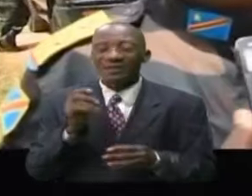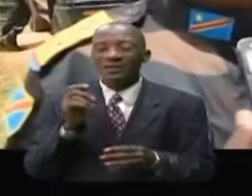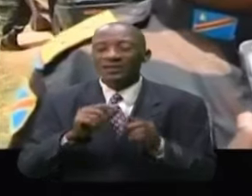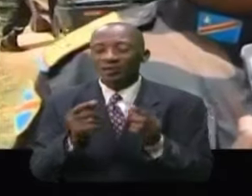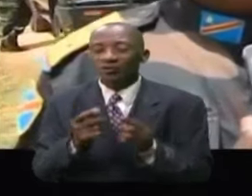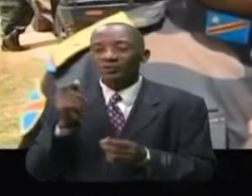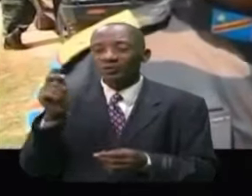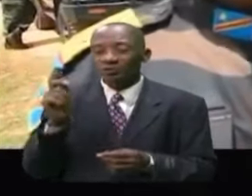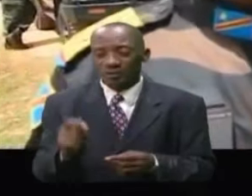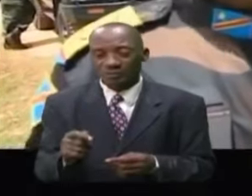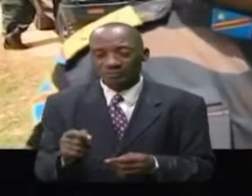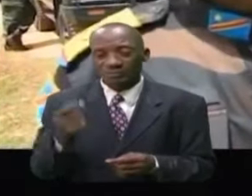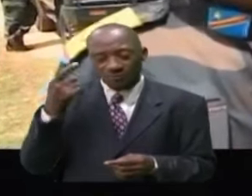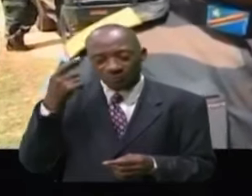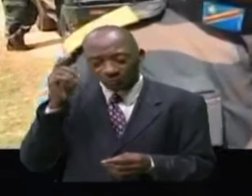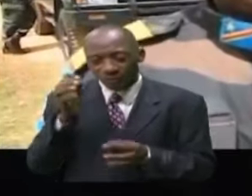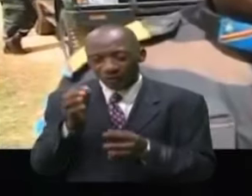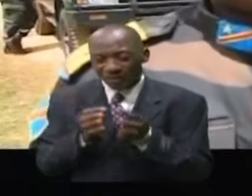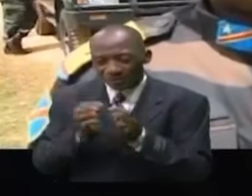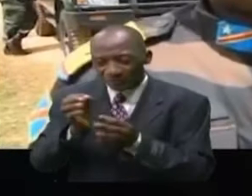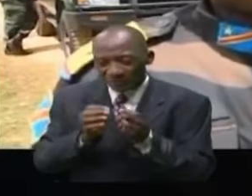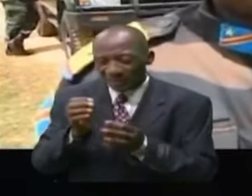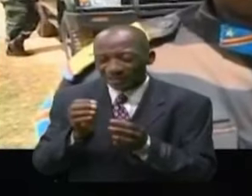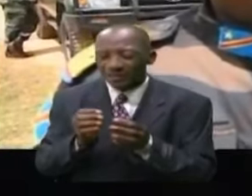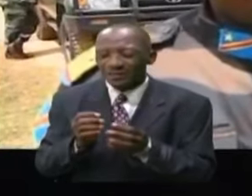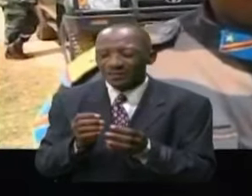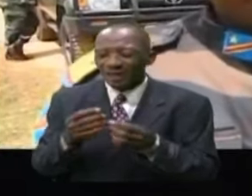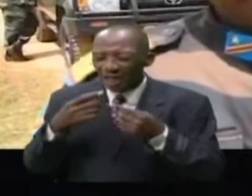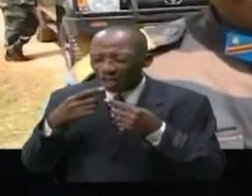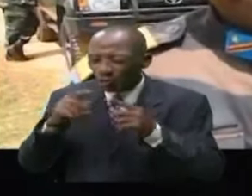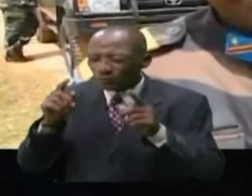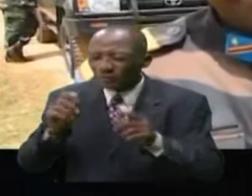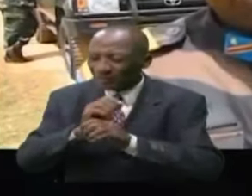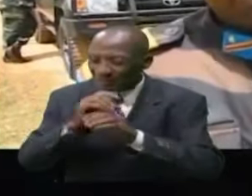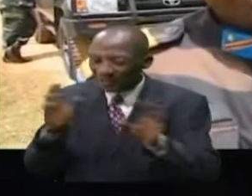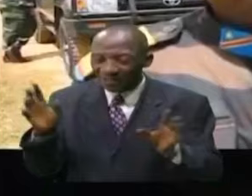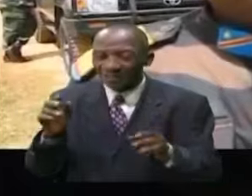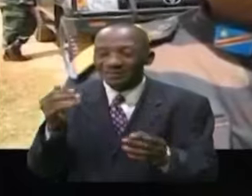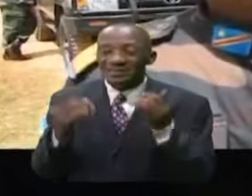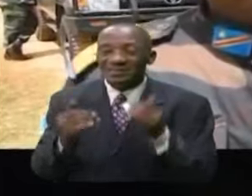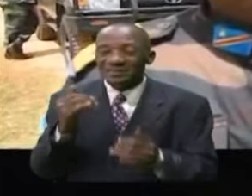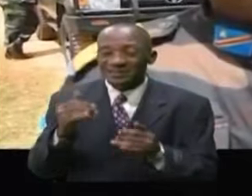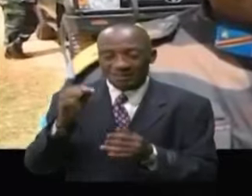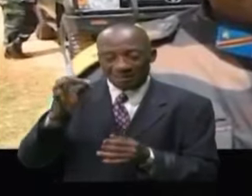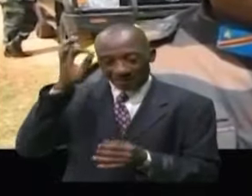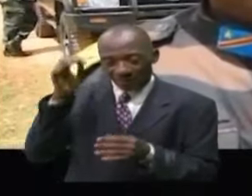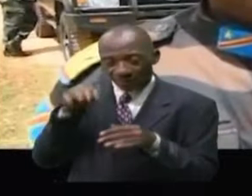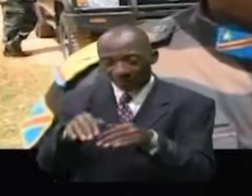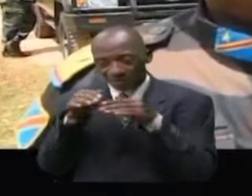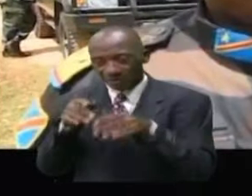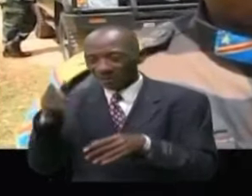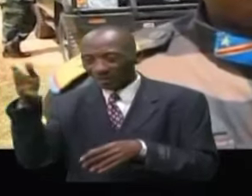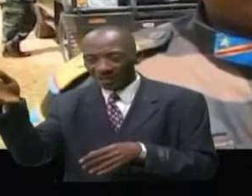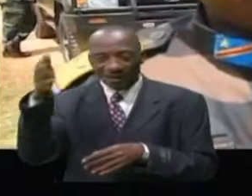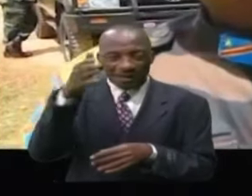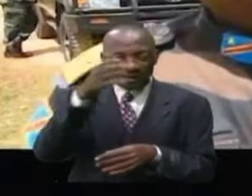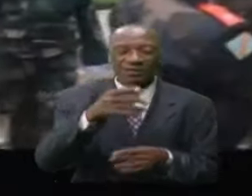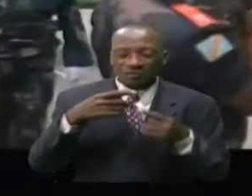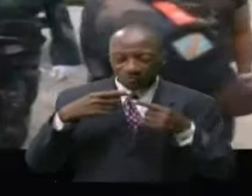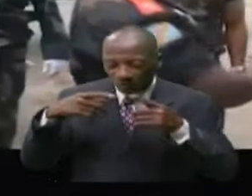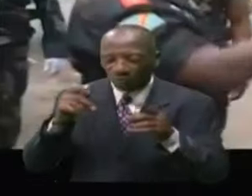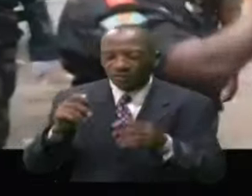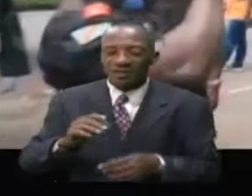plus particulièrement avec son armée et dénoncer les velléités de ces groupes armés pour permettre à l'armée de sécuriser la